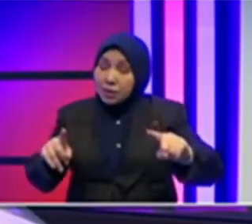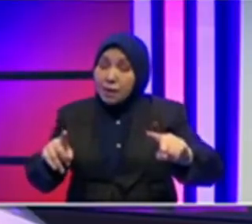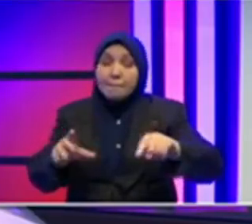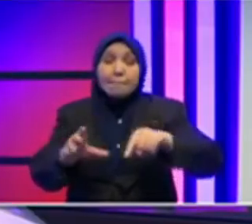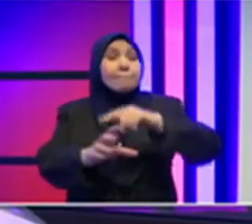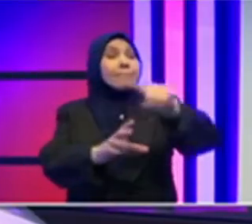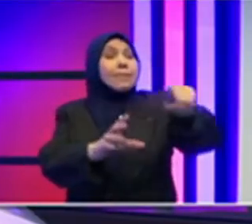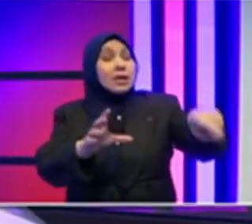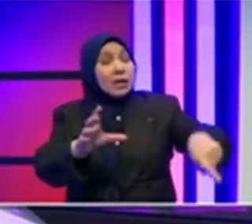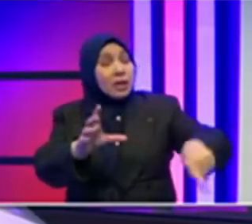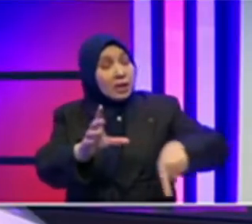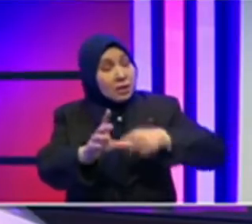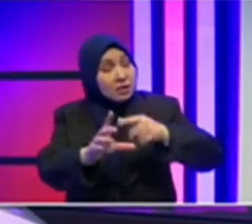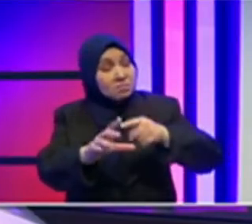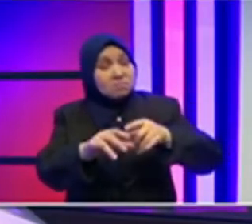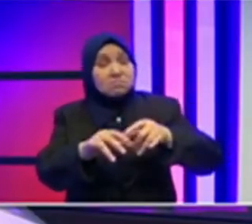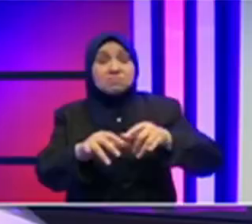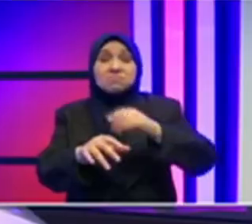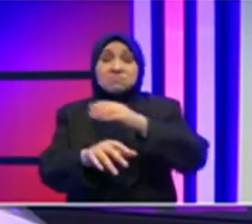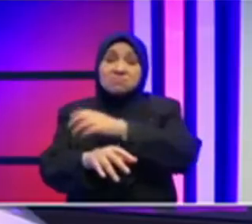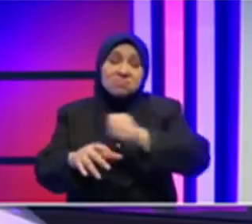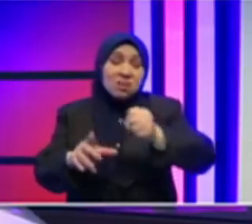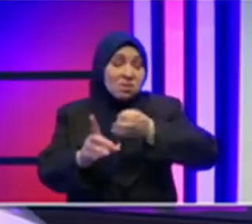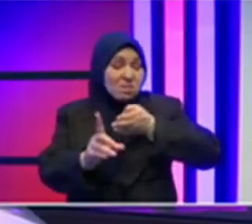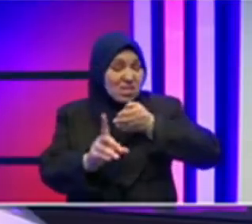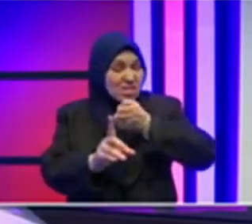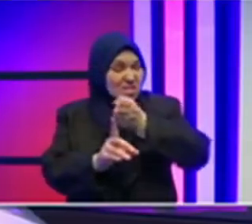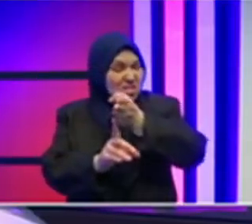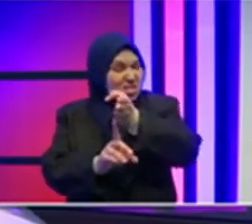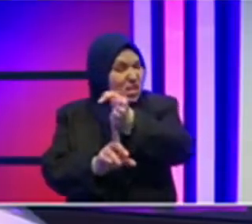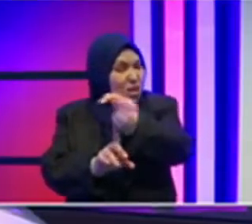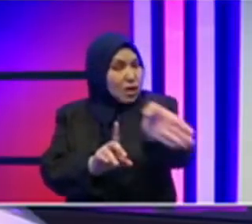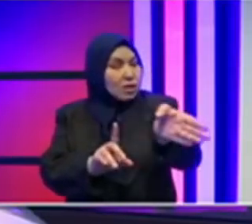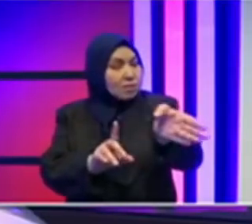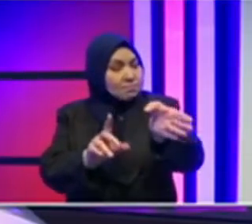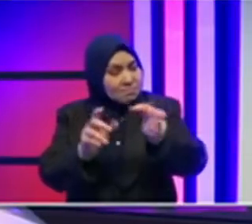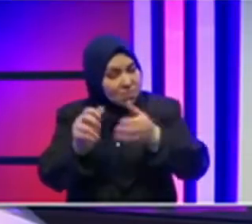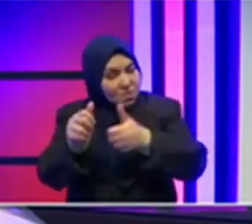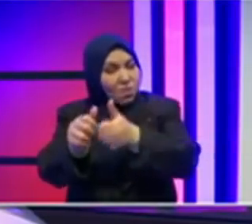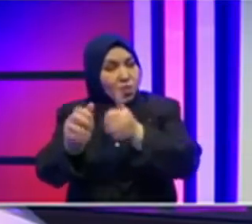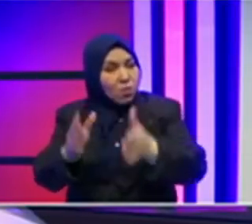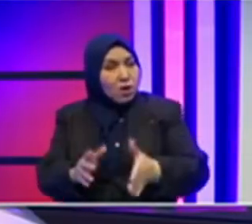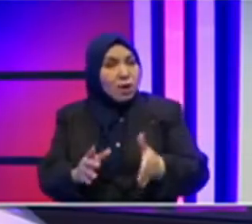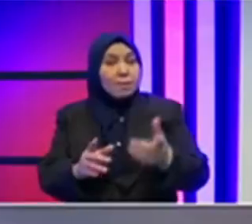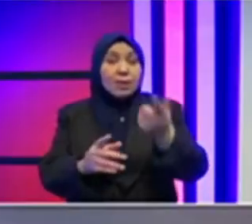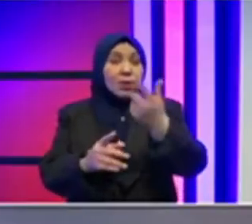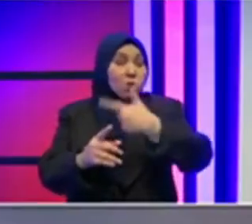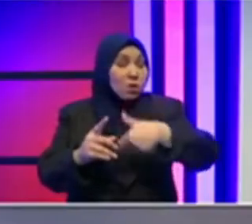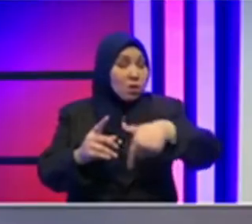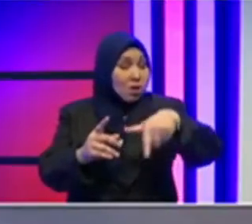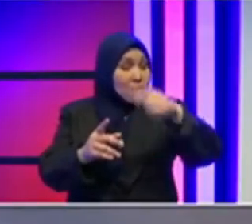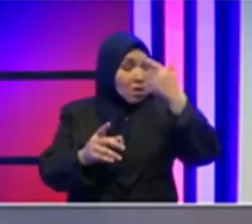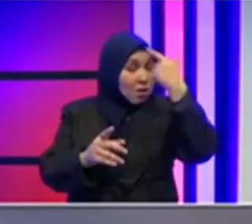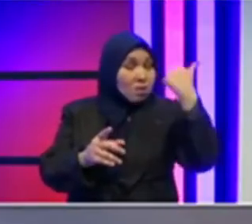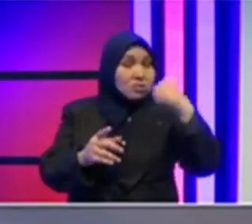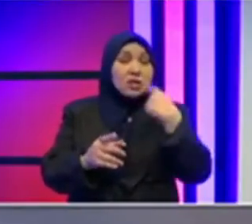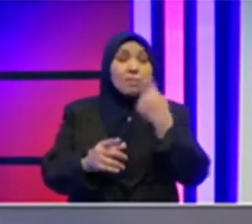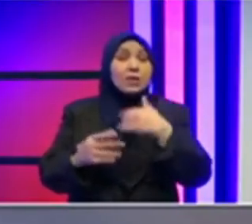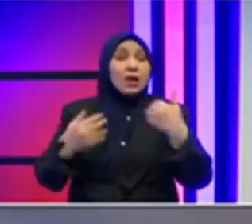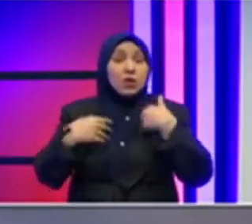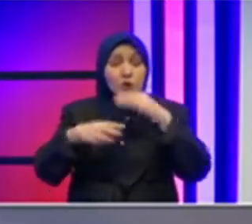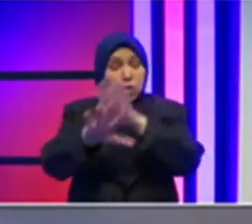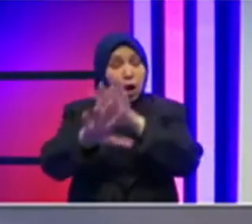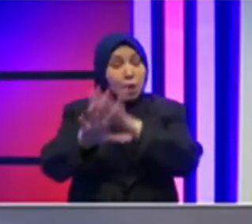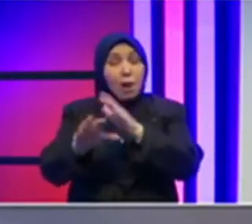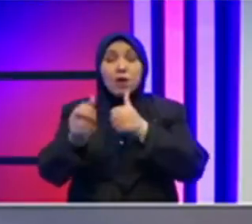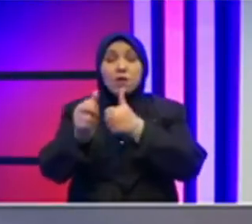Mereka menyesatkan daripada jalan Allah kepada pengikut-pengikutnya. Pasal mereka adalah influencer Ustaz. Itu sebabnya kalau siapa yang ramai